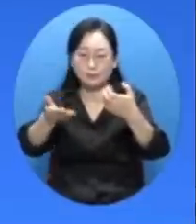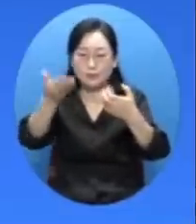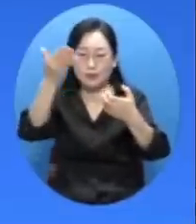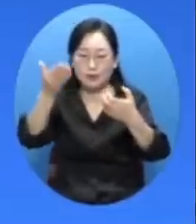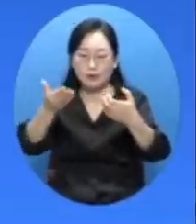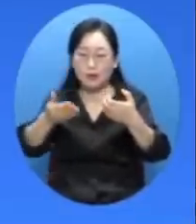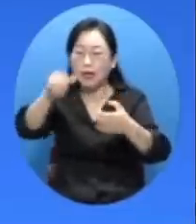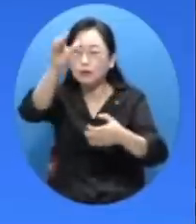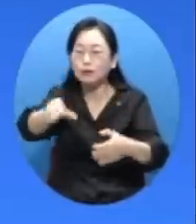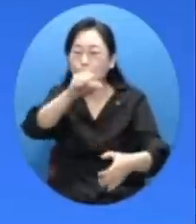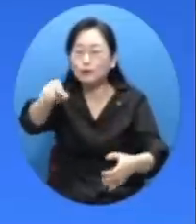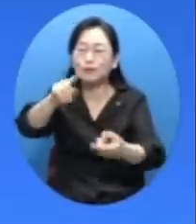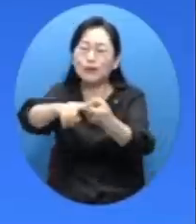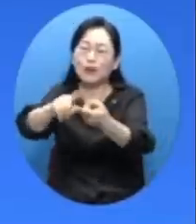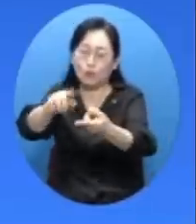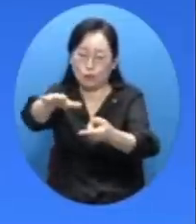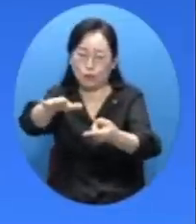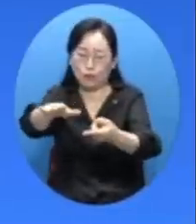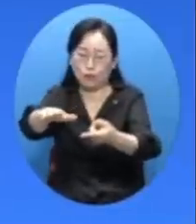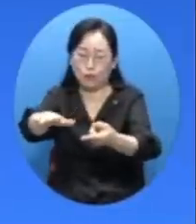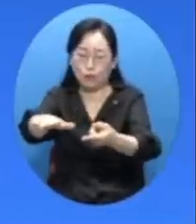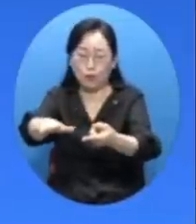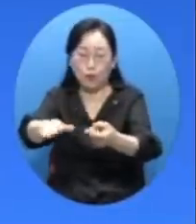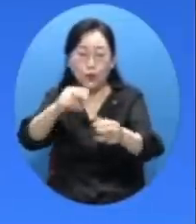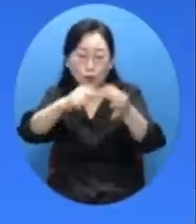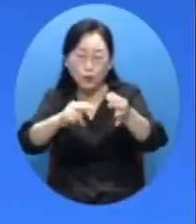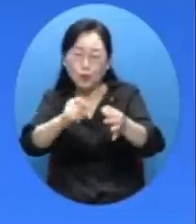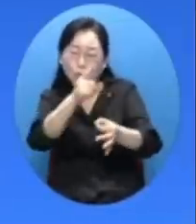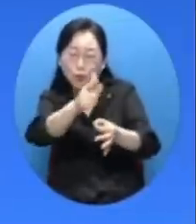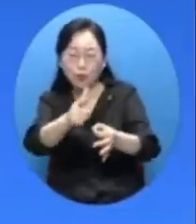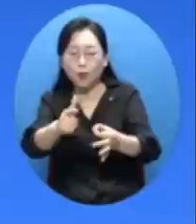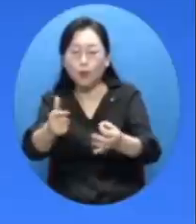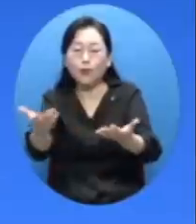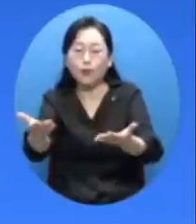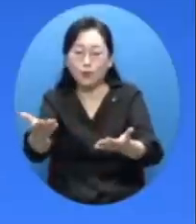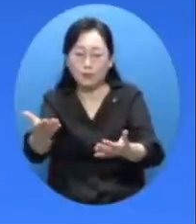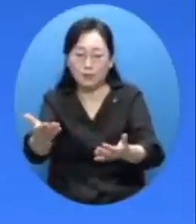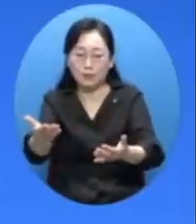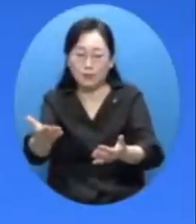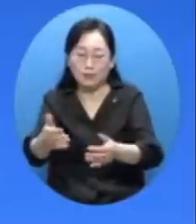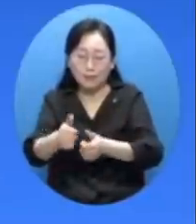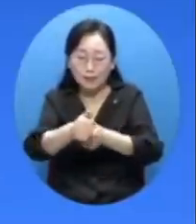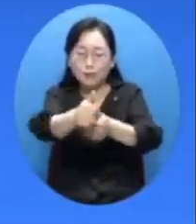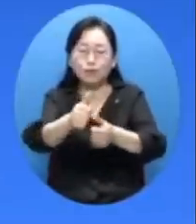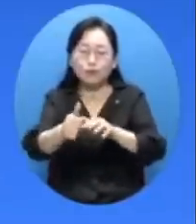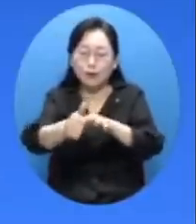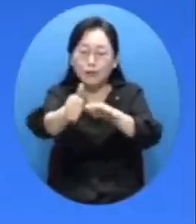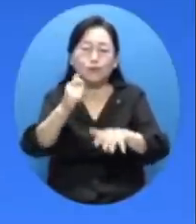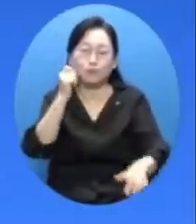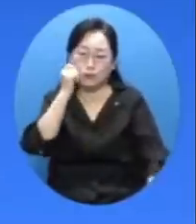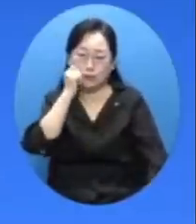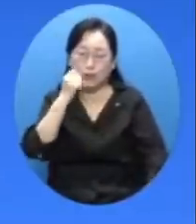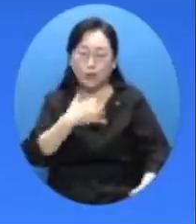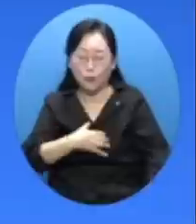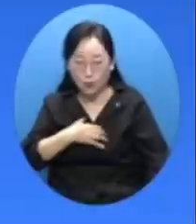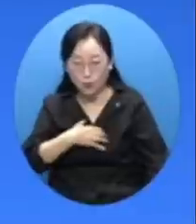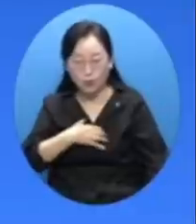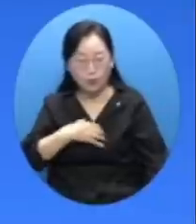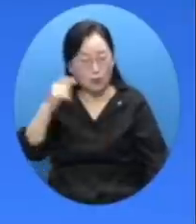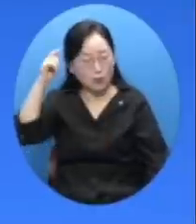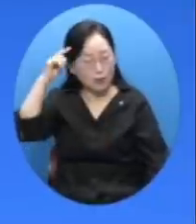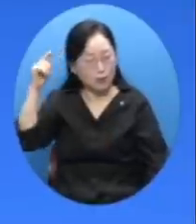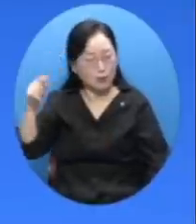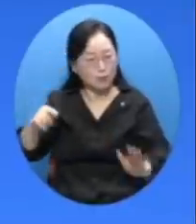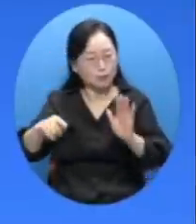서대문에 남게 되고 여의도 못 가게 됩니다. 교인들 다 떨어집니다. 걱정을 했습니다. 부정적인 의견을 냈습니다.